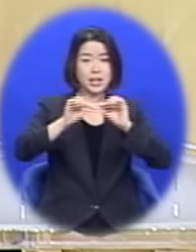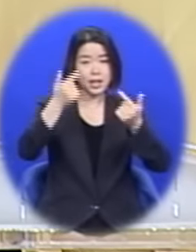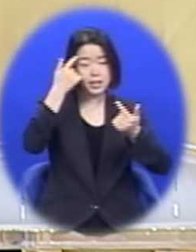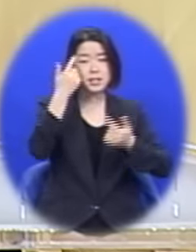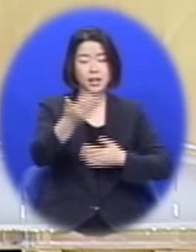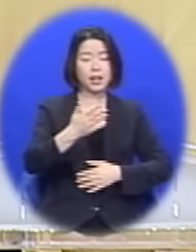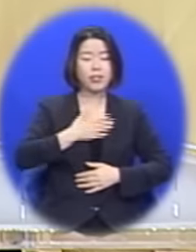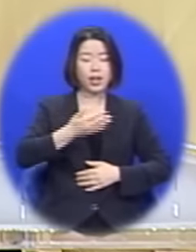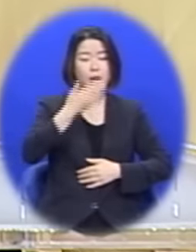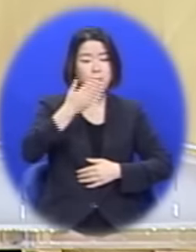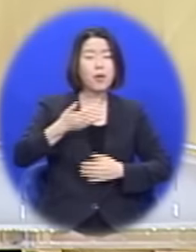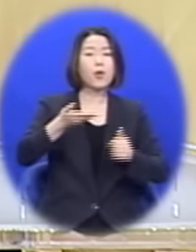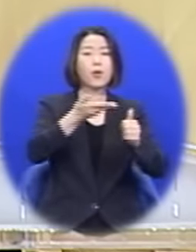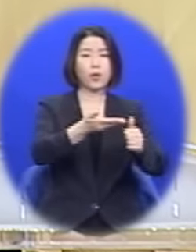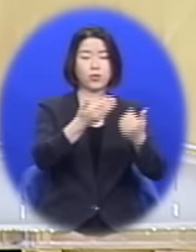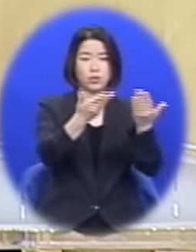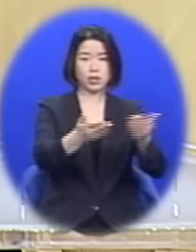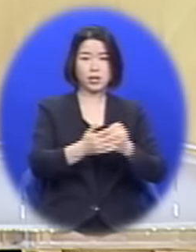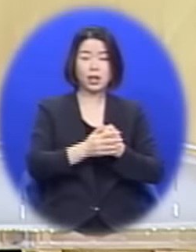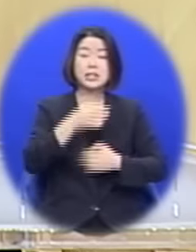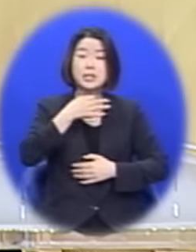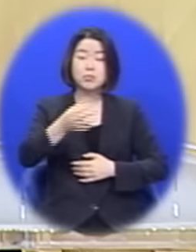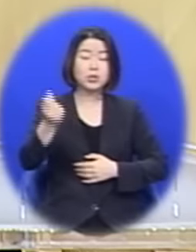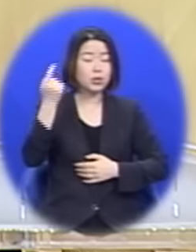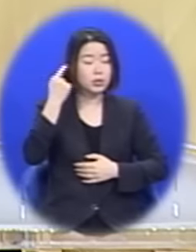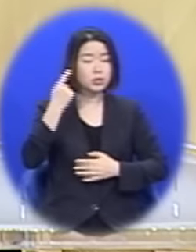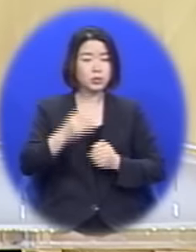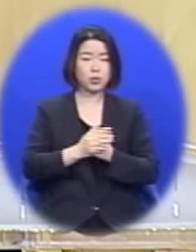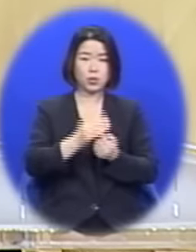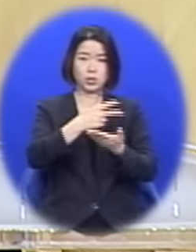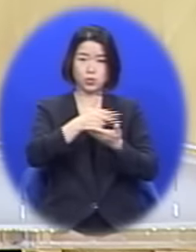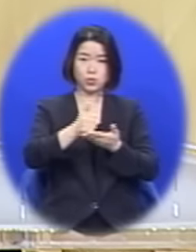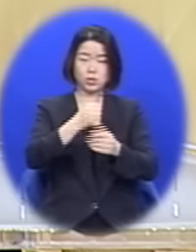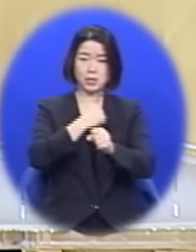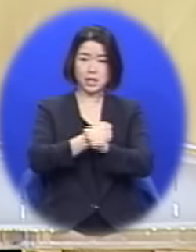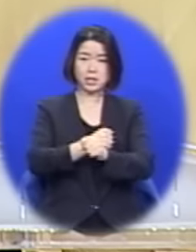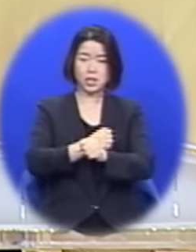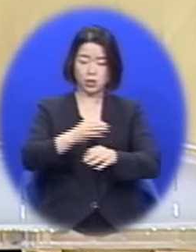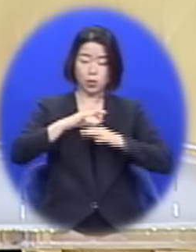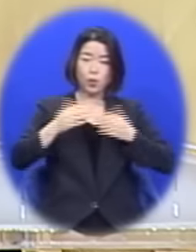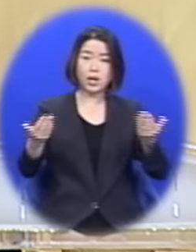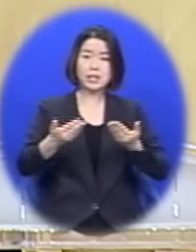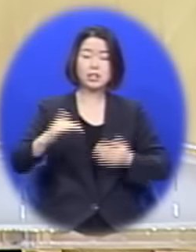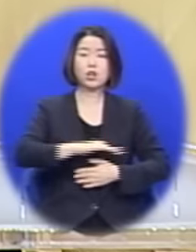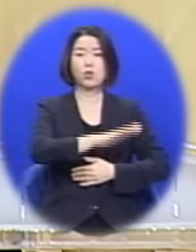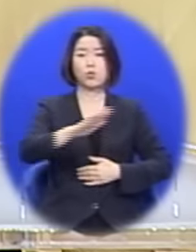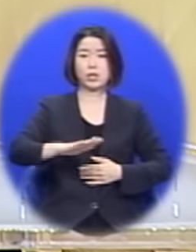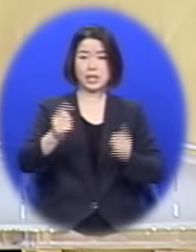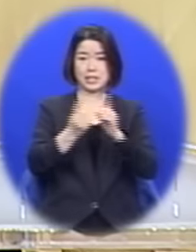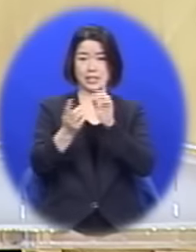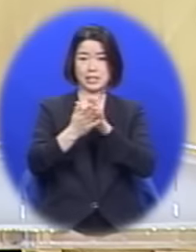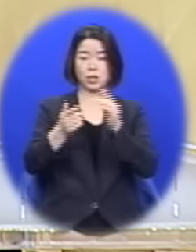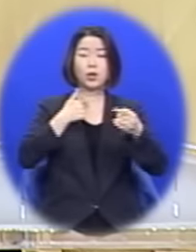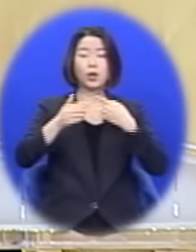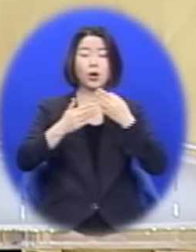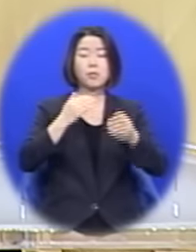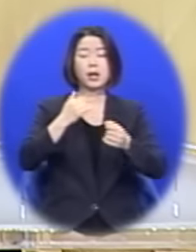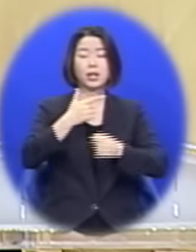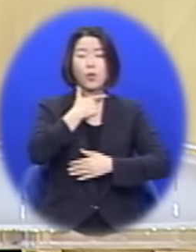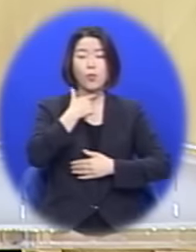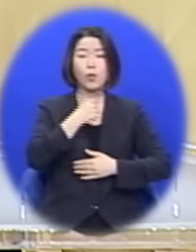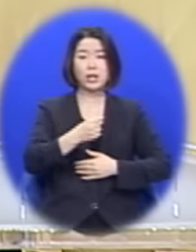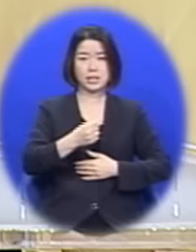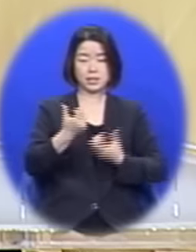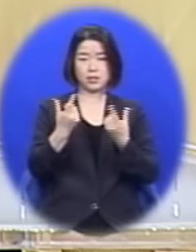내가 먹이겠다 하시는 음성을 들었고, 주님이 하시는 놀라운 일들을 우리가 직접 경험하기 원하시는 것